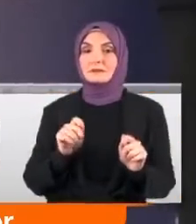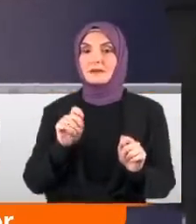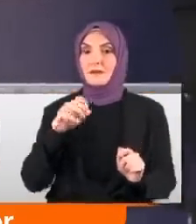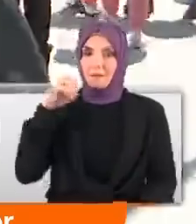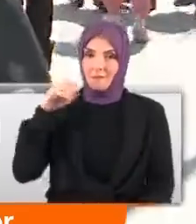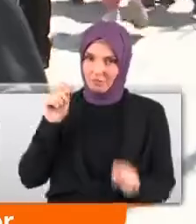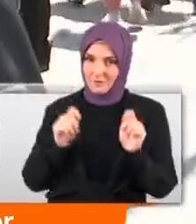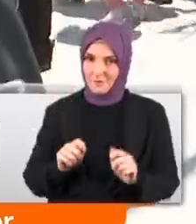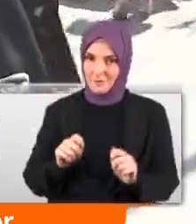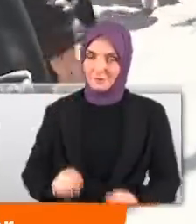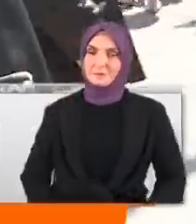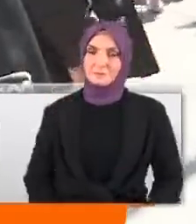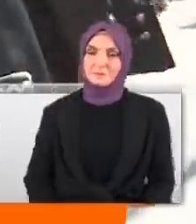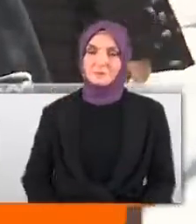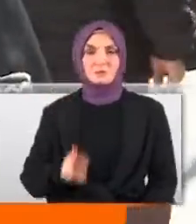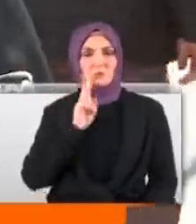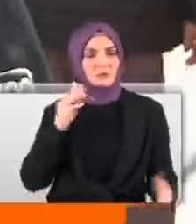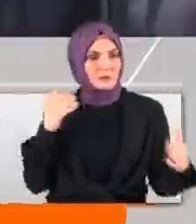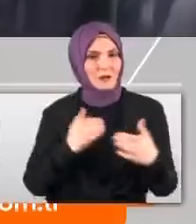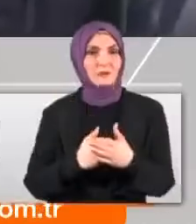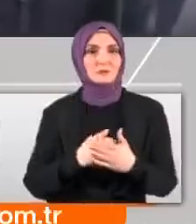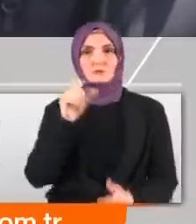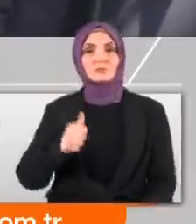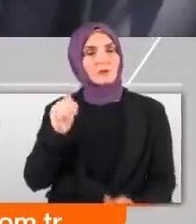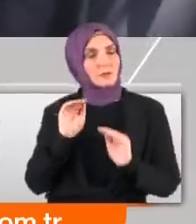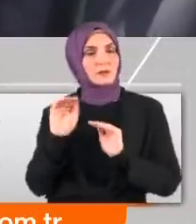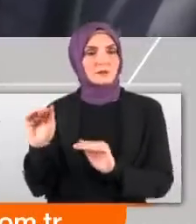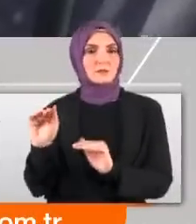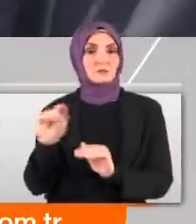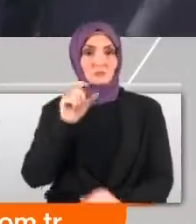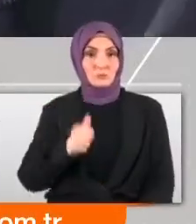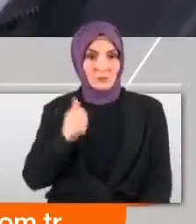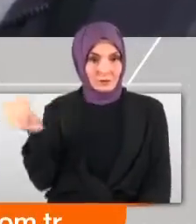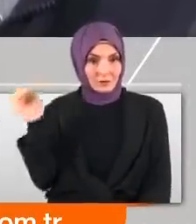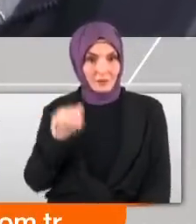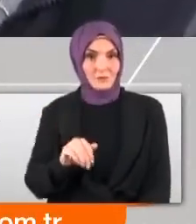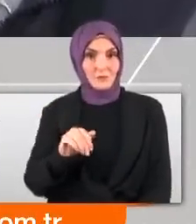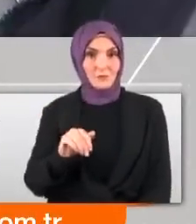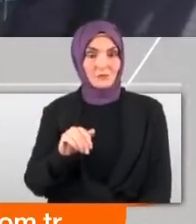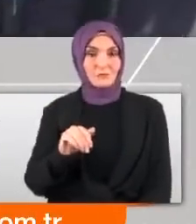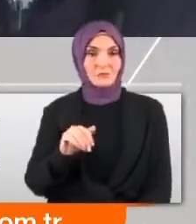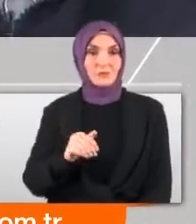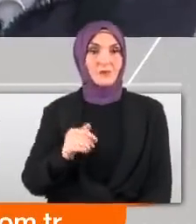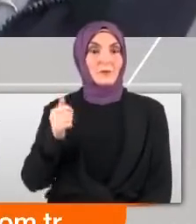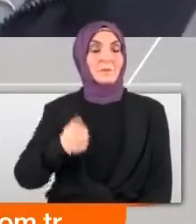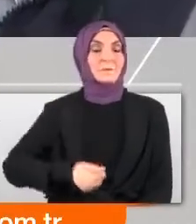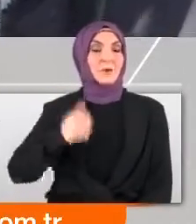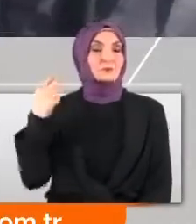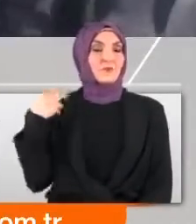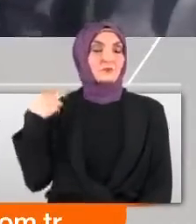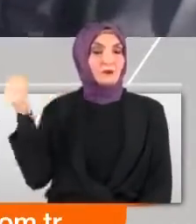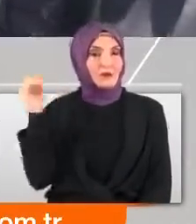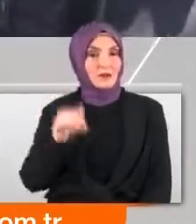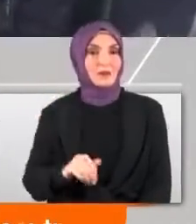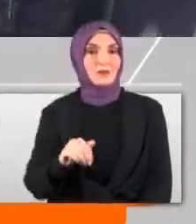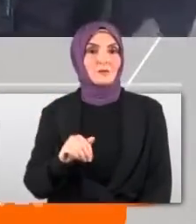Eyvallah. Sonuna kadar Cumhurbaşkanımızın reisinin arkasındayız. Cumhurbaşkanımız geliyor. Evet, başkomutanımız geliyor. Daha ne olsun?